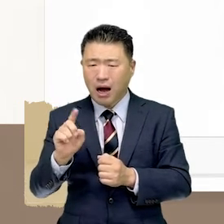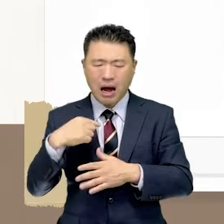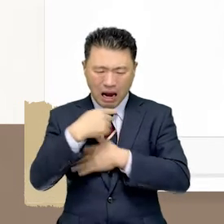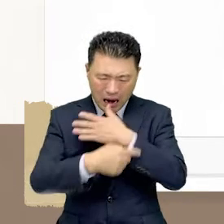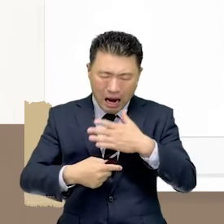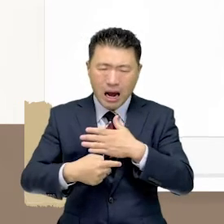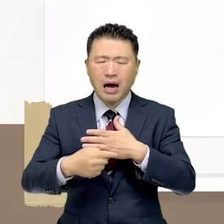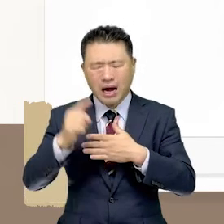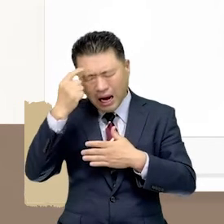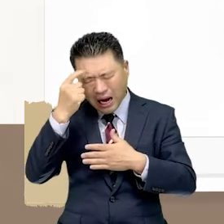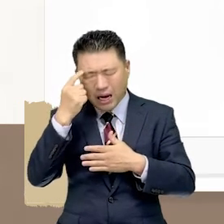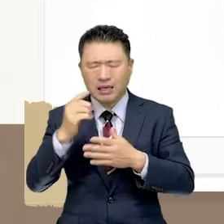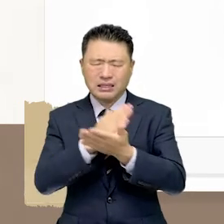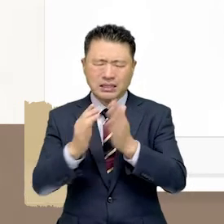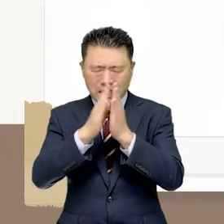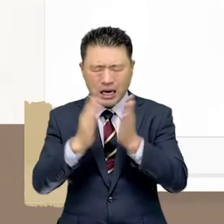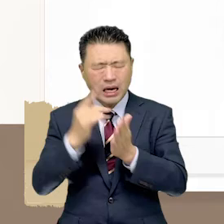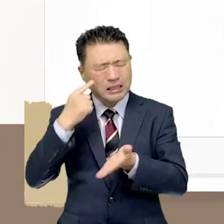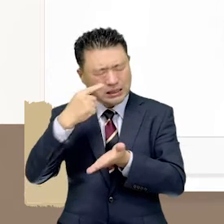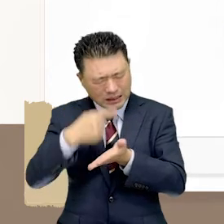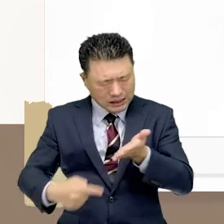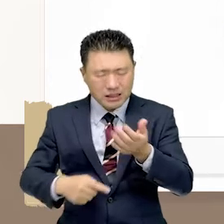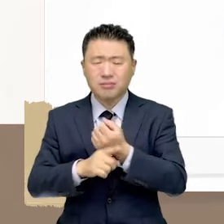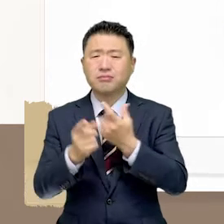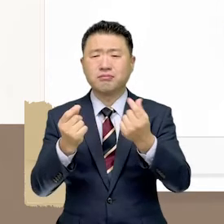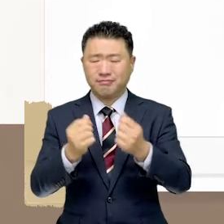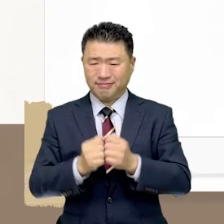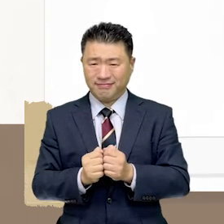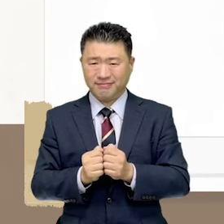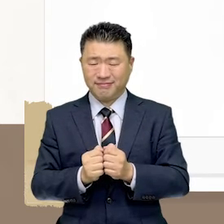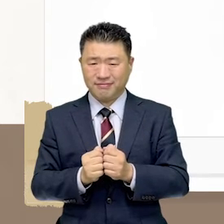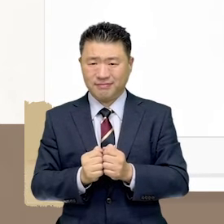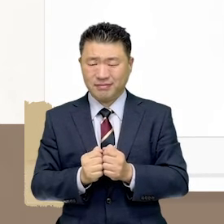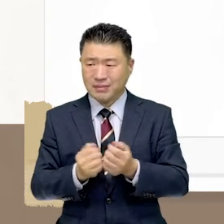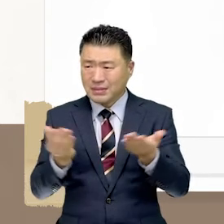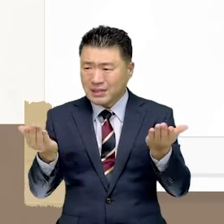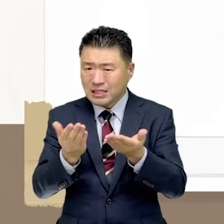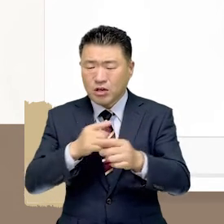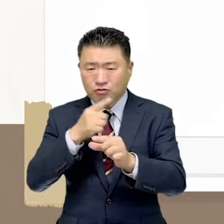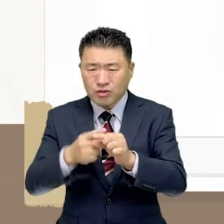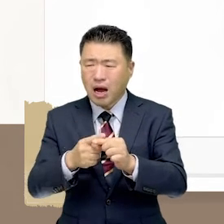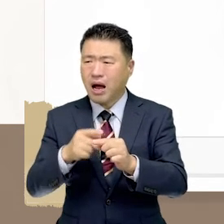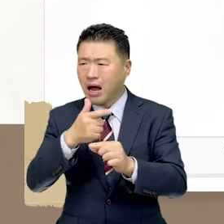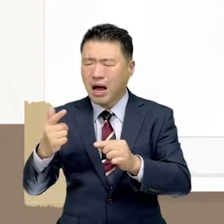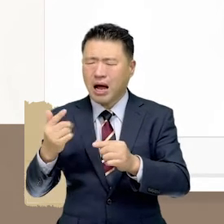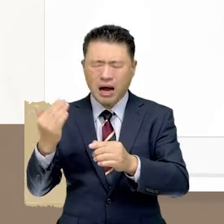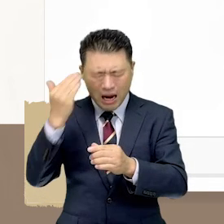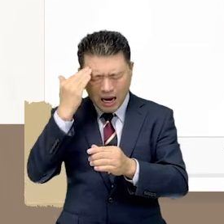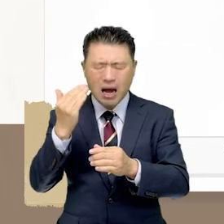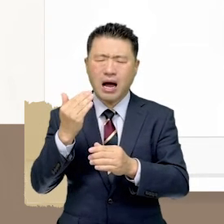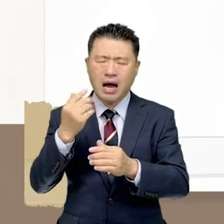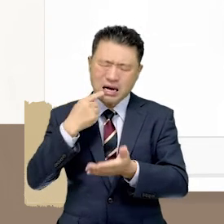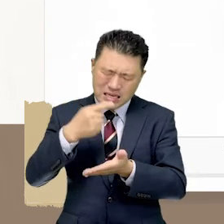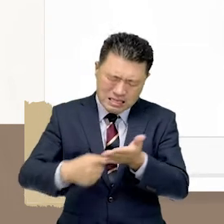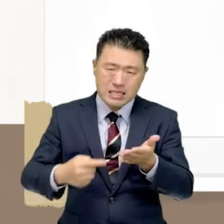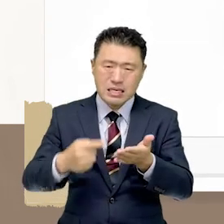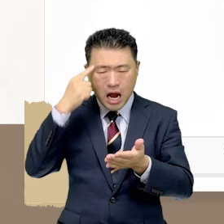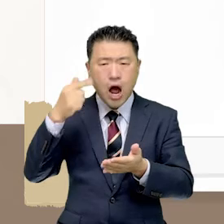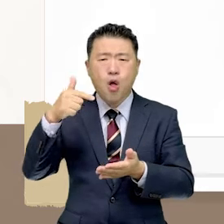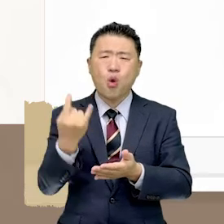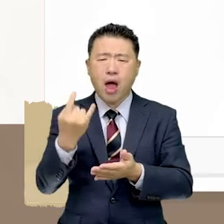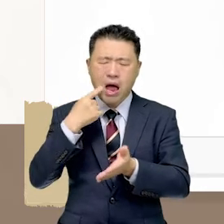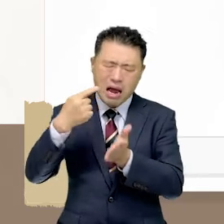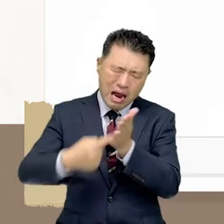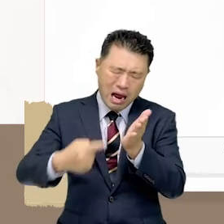신체적이나 정신적으로 손상을 입는 것을 말합니다. 산업재해로 인해 뇌기능이 일시적으로 감소하거나 소실되는